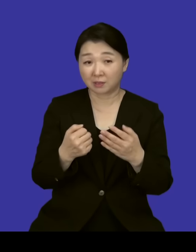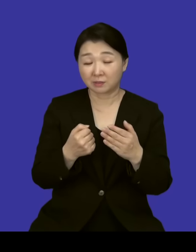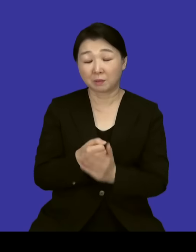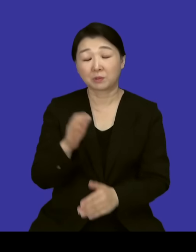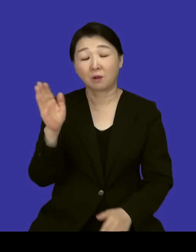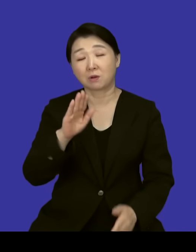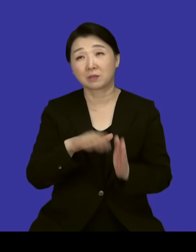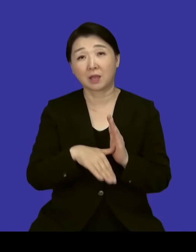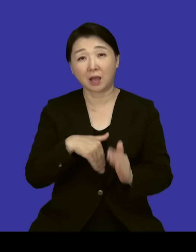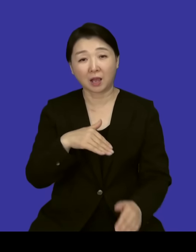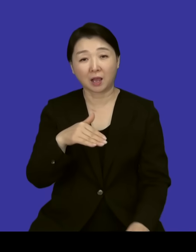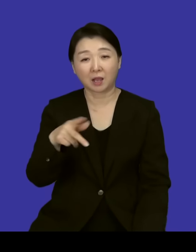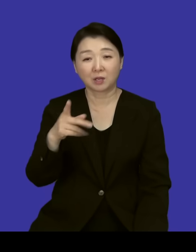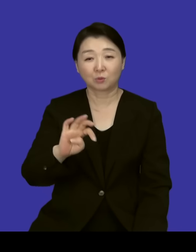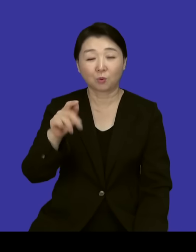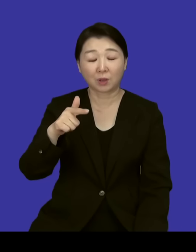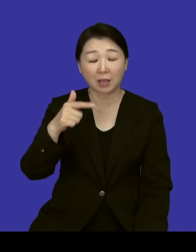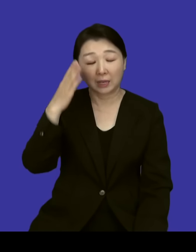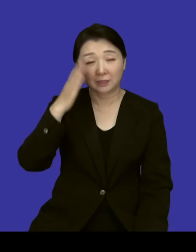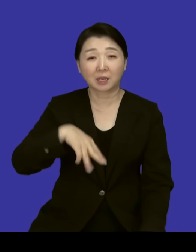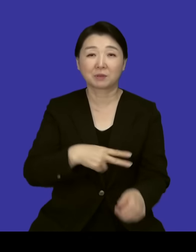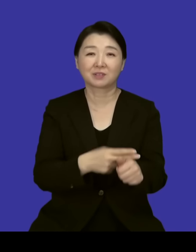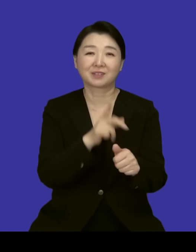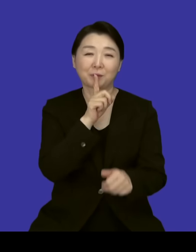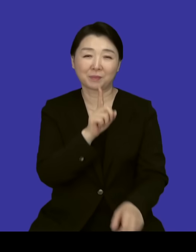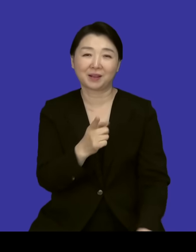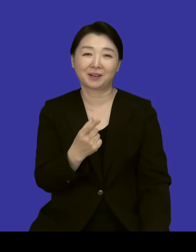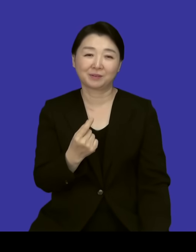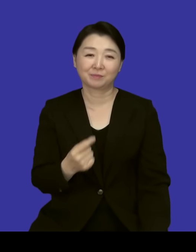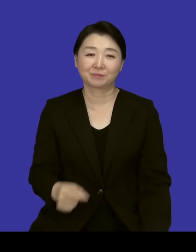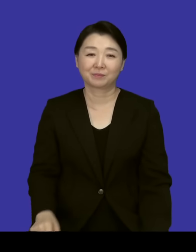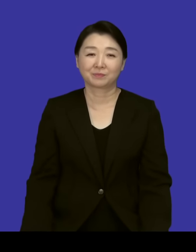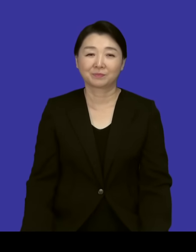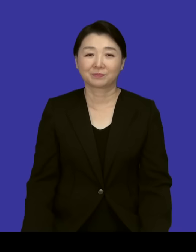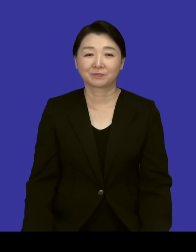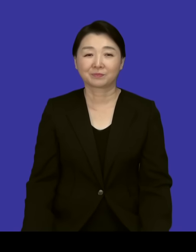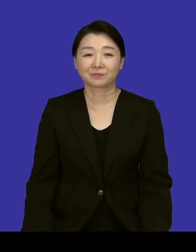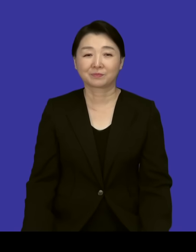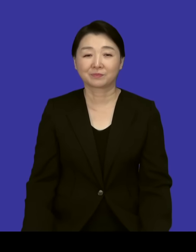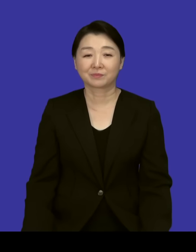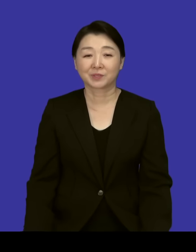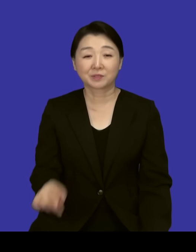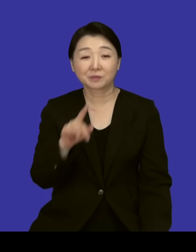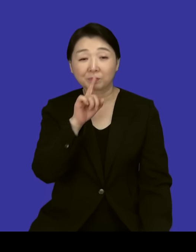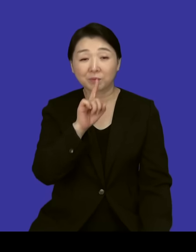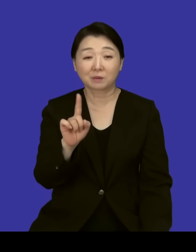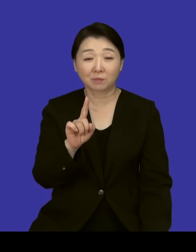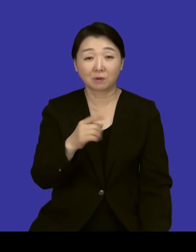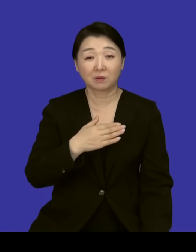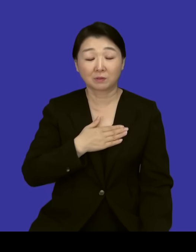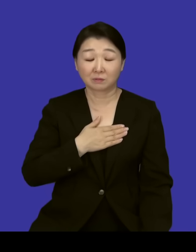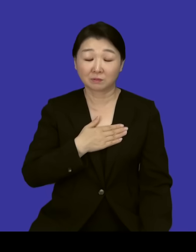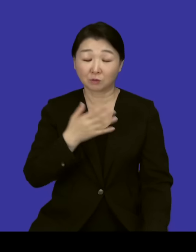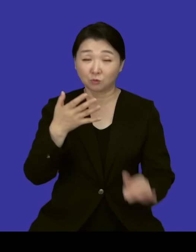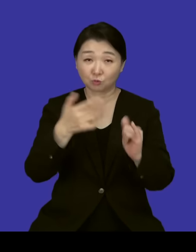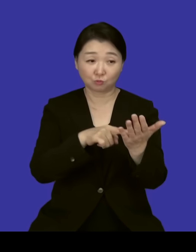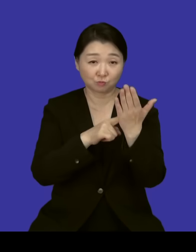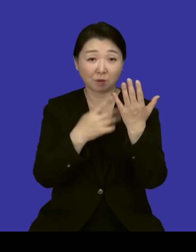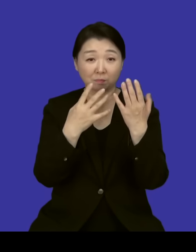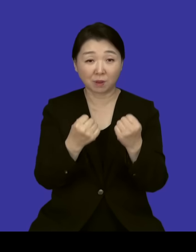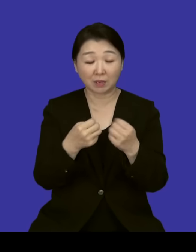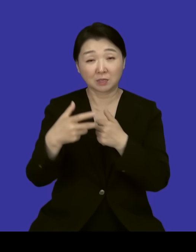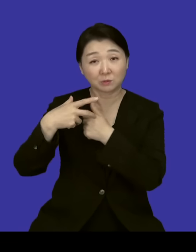저분이 동학개미의 스승이다 이렇게 됐던 겁니다. 예. 그러니까 지금 얘기 들어보니까 저는 하도 많이 나오시길래 예.